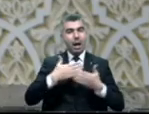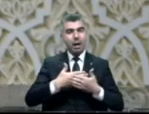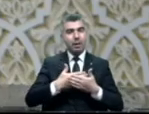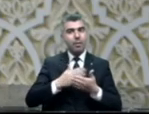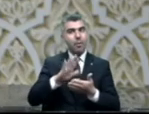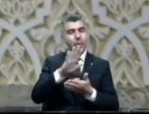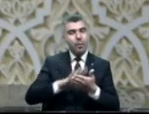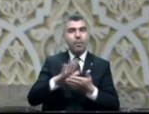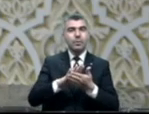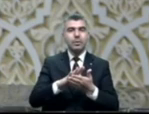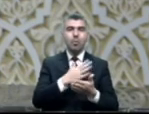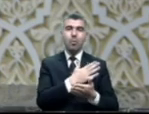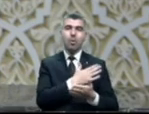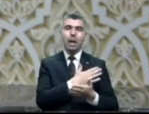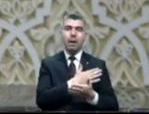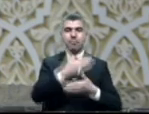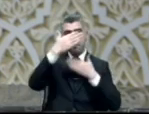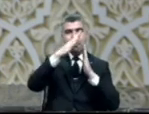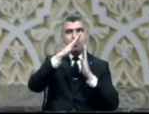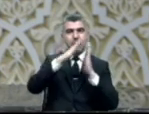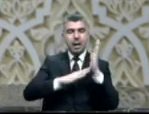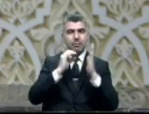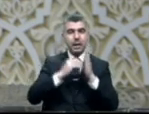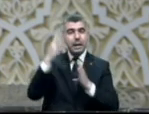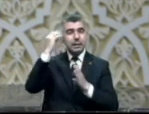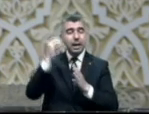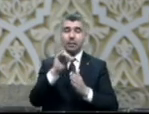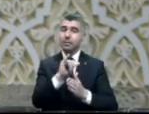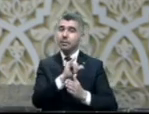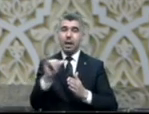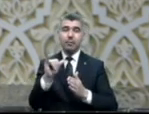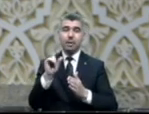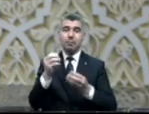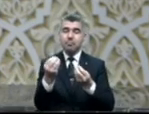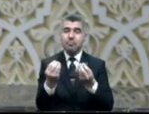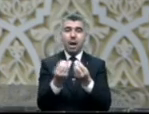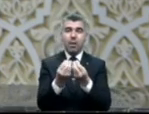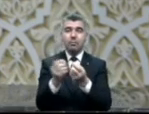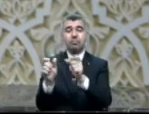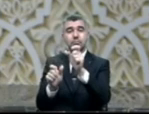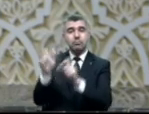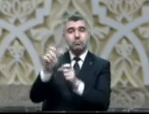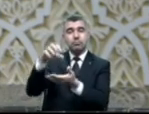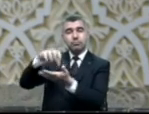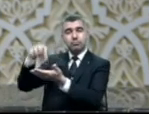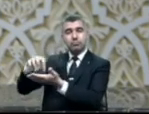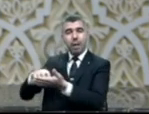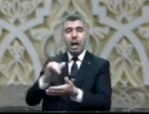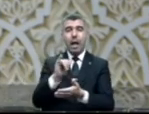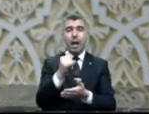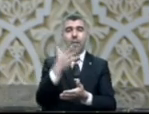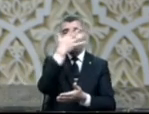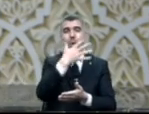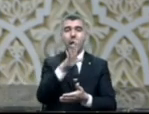والمسرات التي يصنعها المنتخب الوطني، لا ننسى كذلك المساندة غير المشروطة لجماهير عريضة من الدول العربية